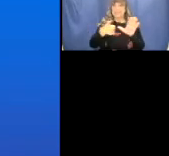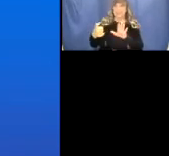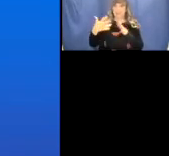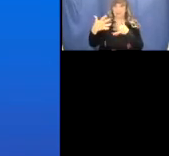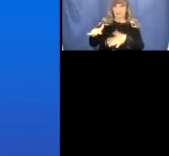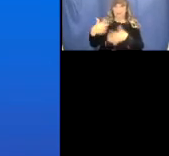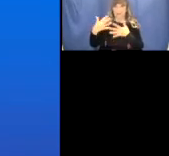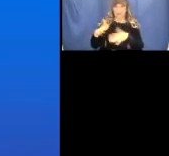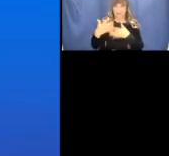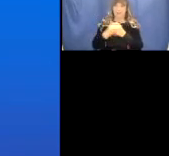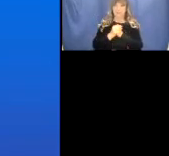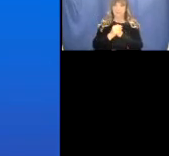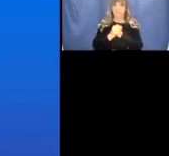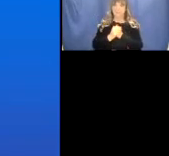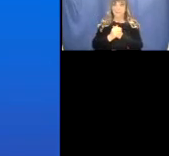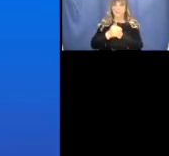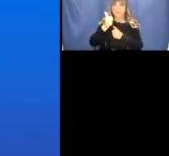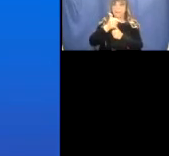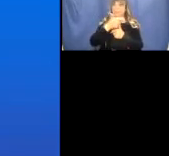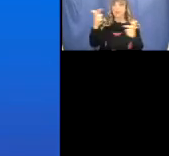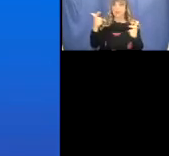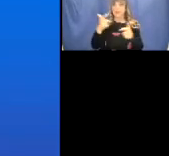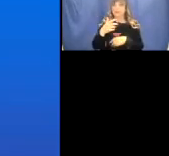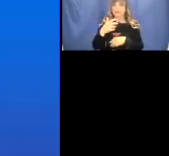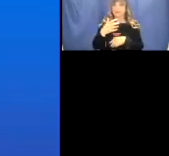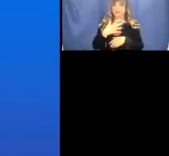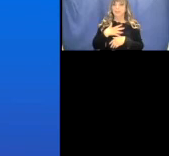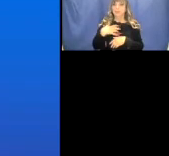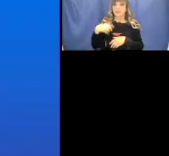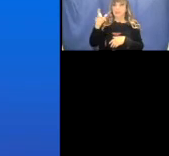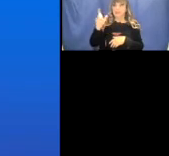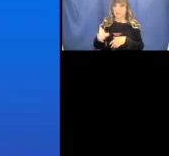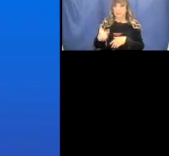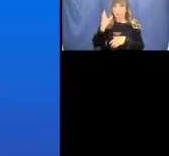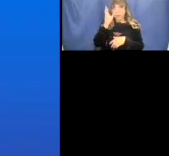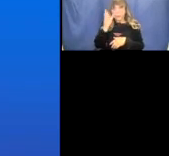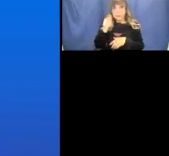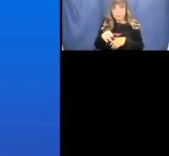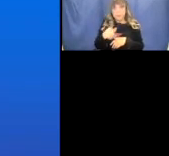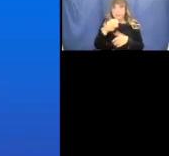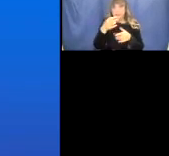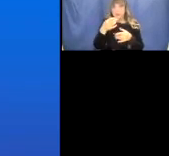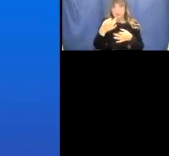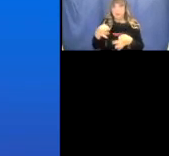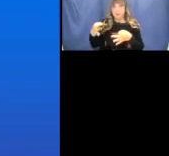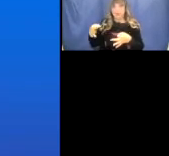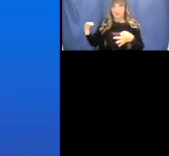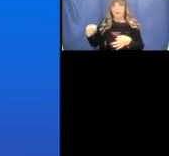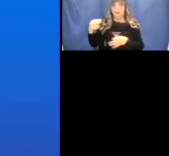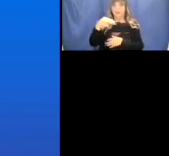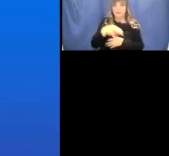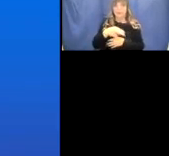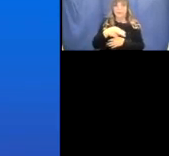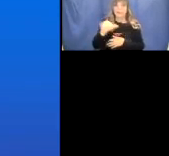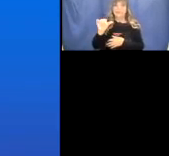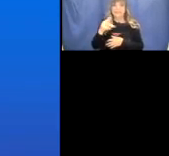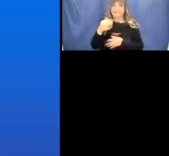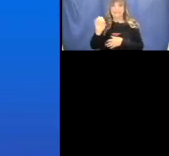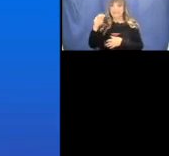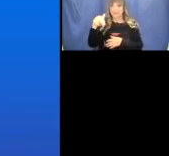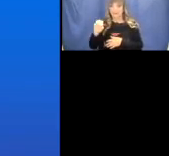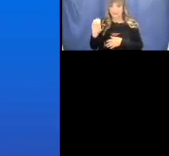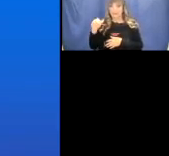il primo grande scienziato che afa ha osservato questa regolarità e niccolò stenone che nel